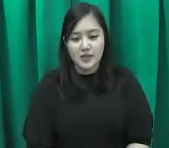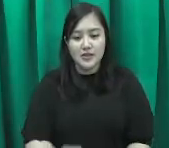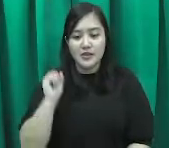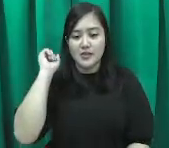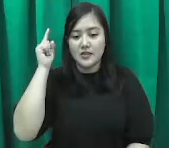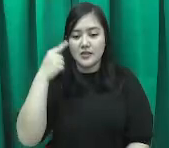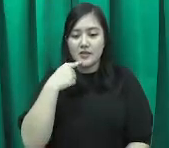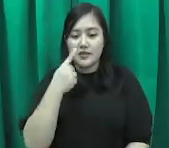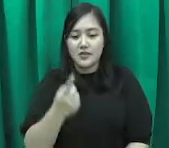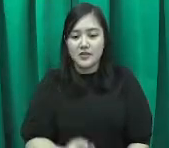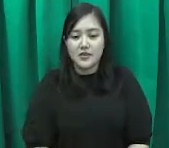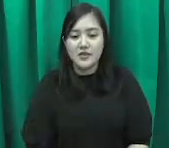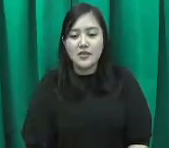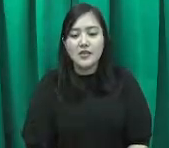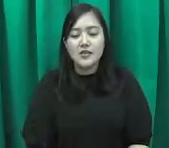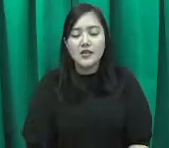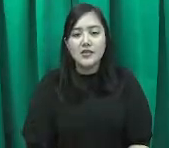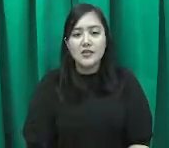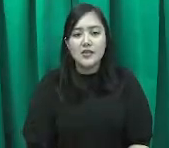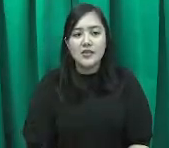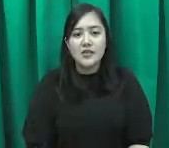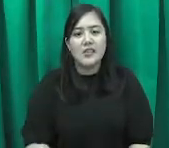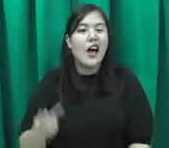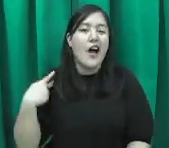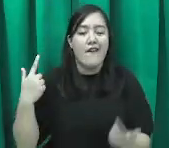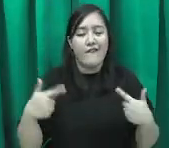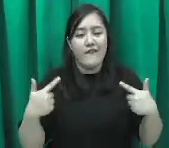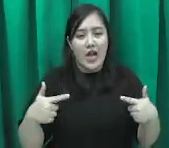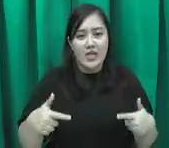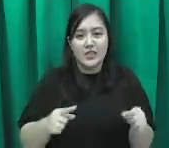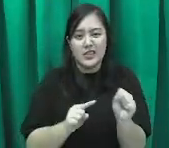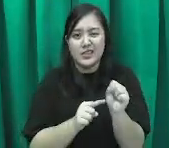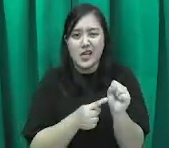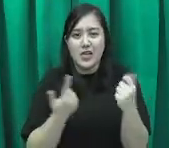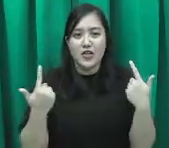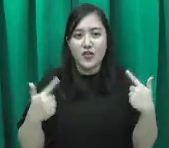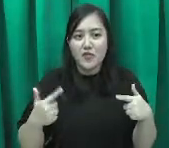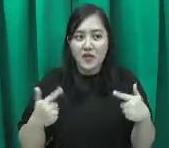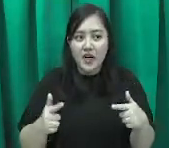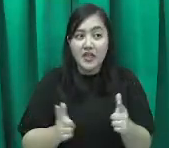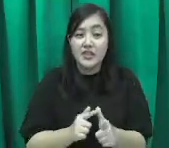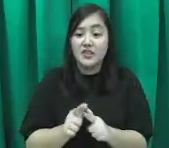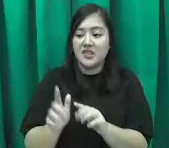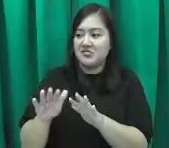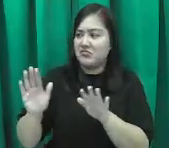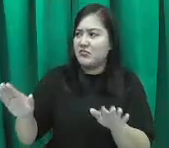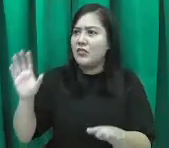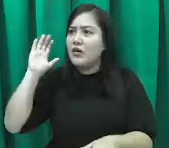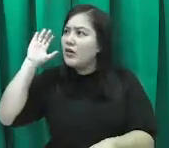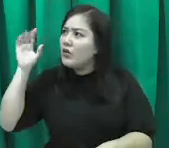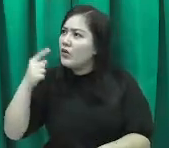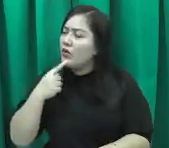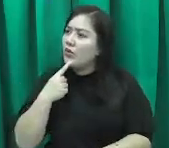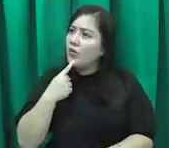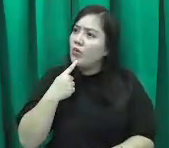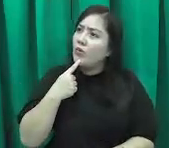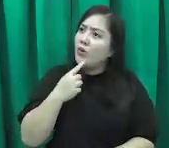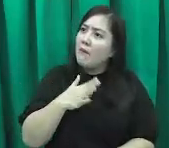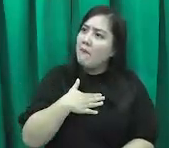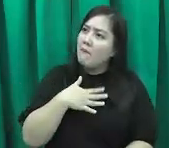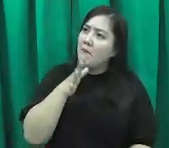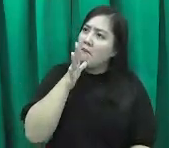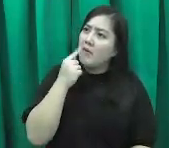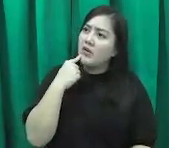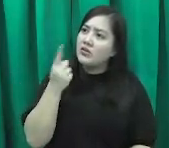mo ginawa? Hindi ko naman sinabi sa'yo. So, nagkaraaway na naman. So, start na ng away. Tapos, narinig ng anak. Ng mga sabi anak. Ni tatay, sabi ni nanay, sabi,